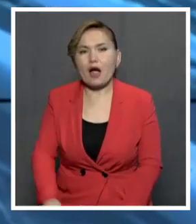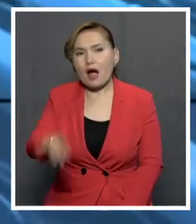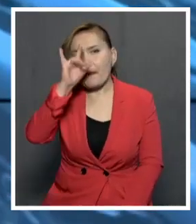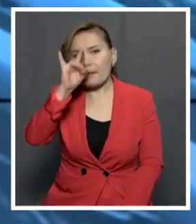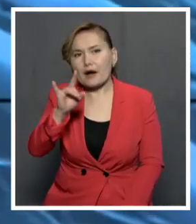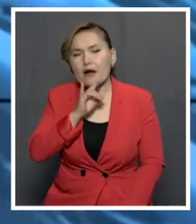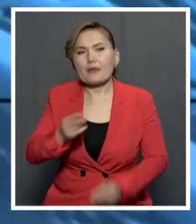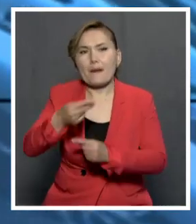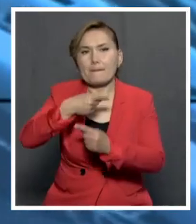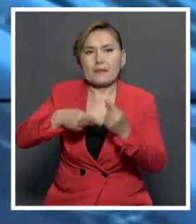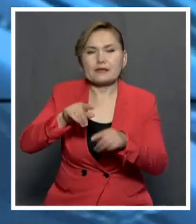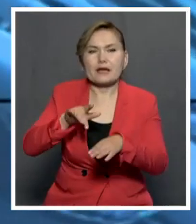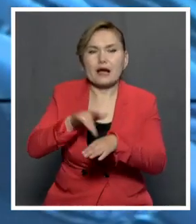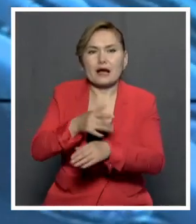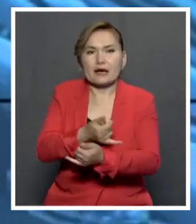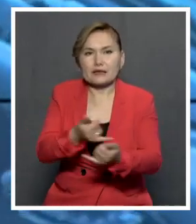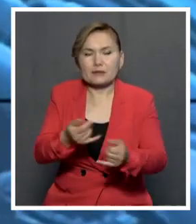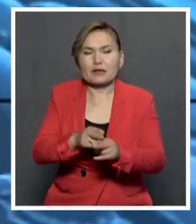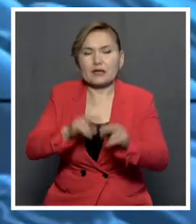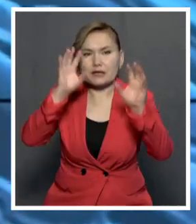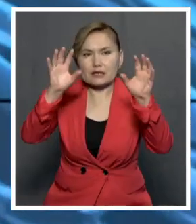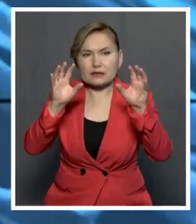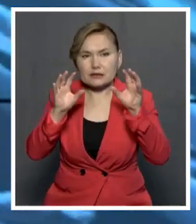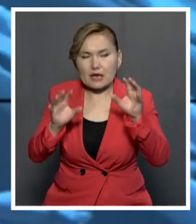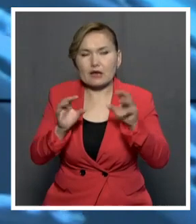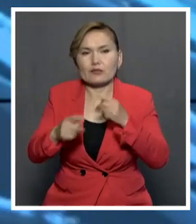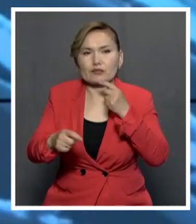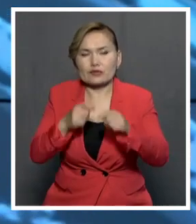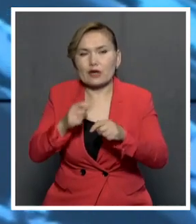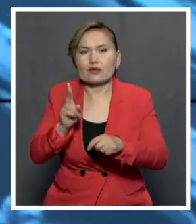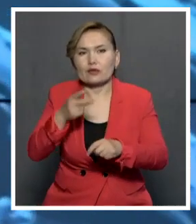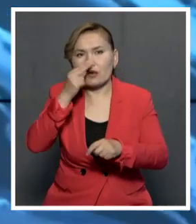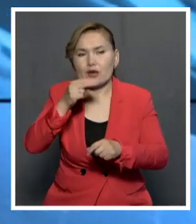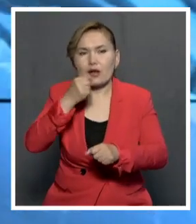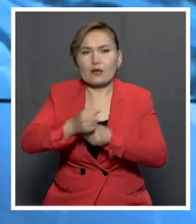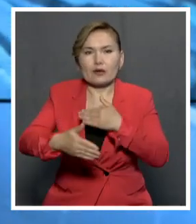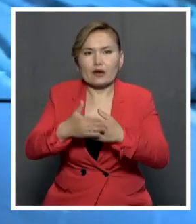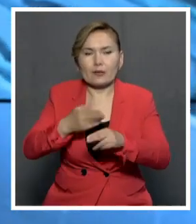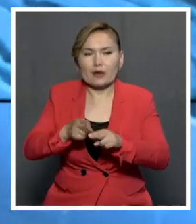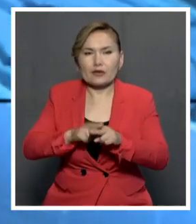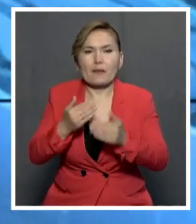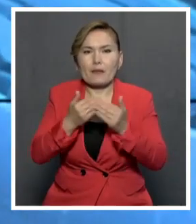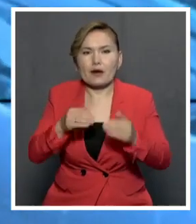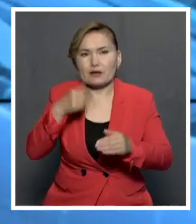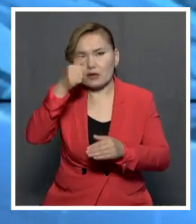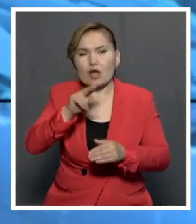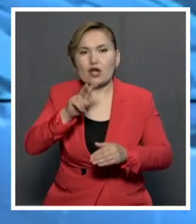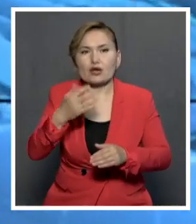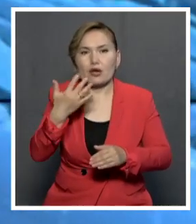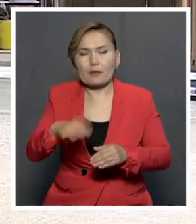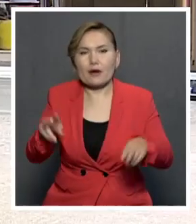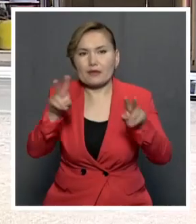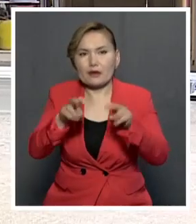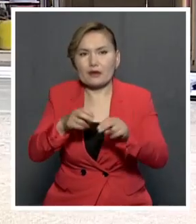Қазақстанда бизнестің қызметіне заңсыз араласуға жауапкершілік күшейді. Бас прокуратураның дерегіне сай соңғы жылдары 250 рейдерлік